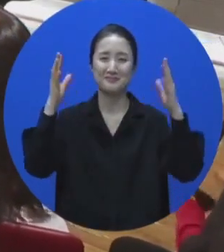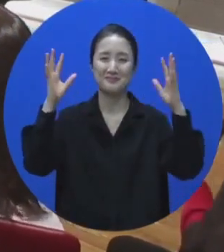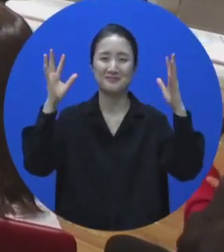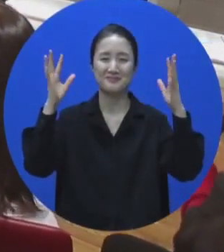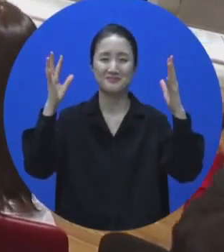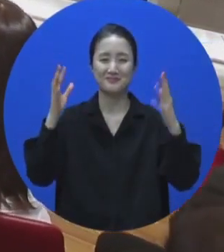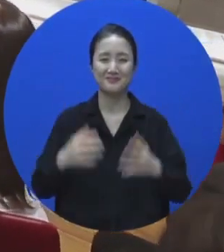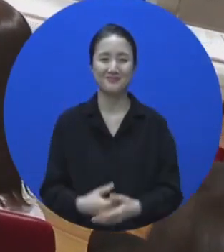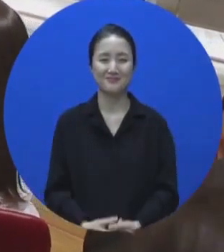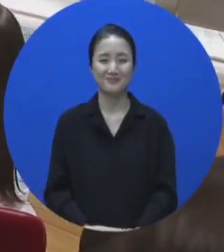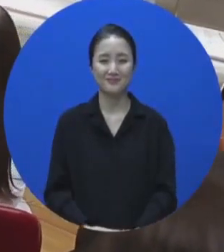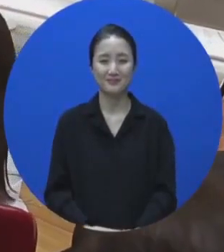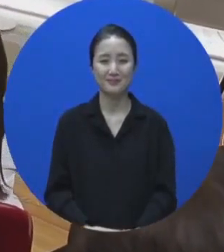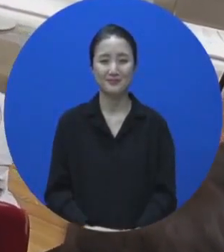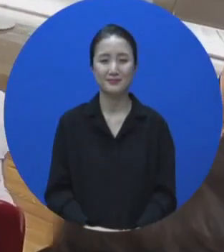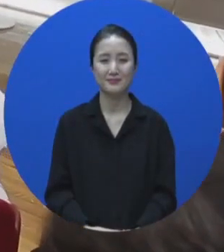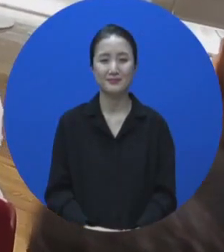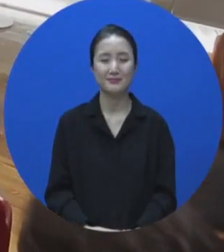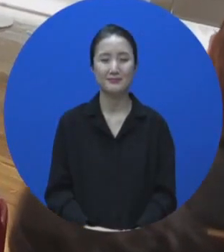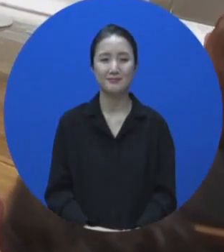한번 박수하 못 하겠어요